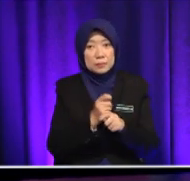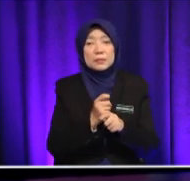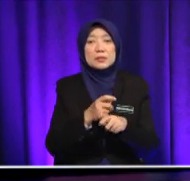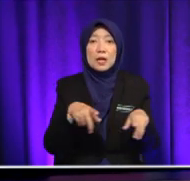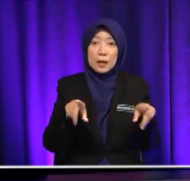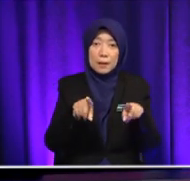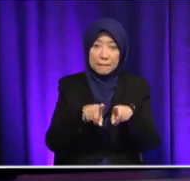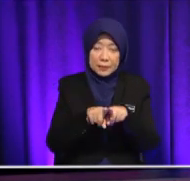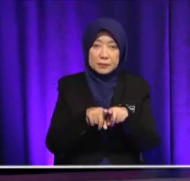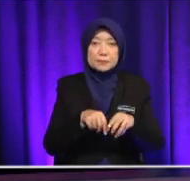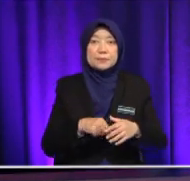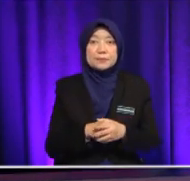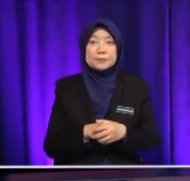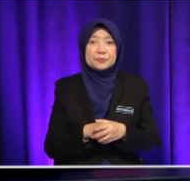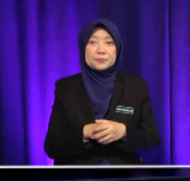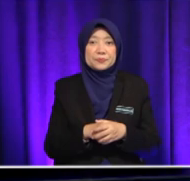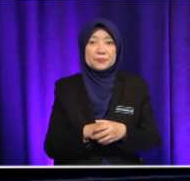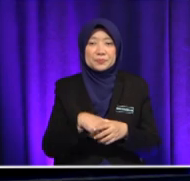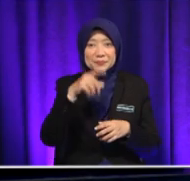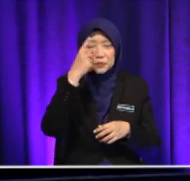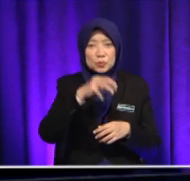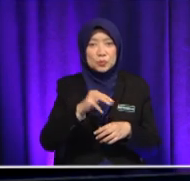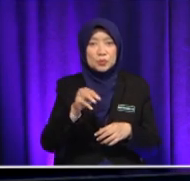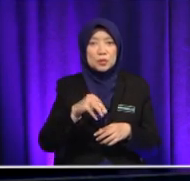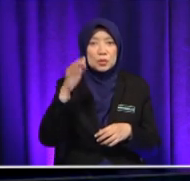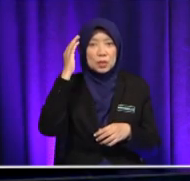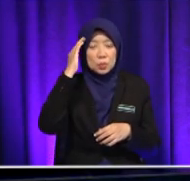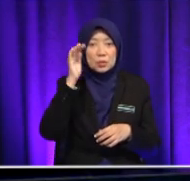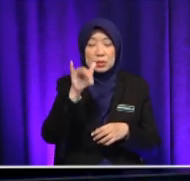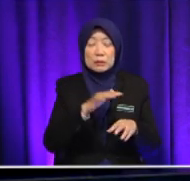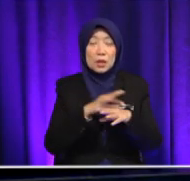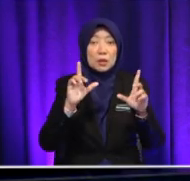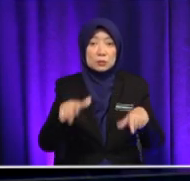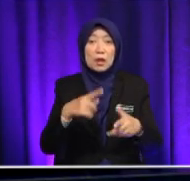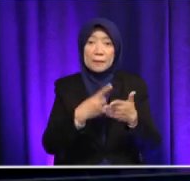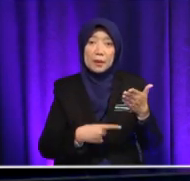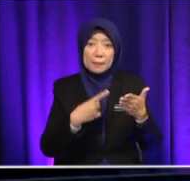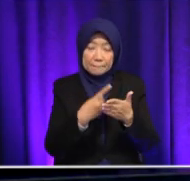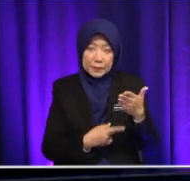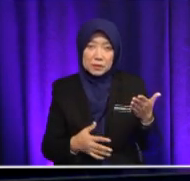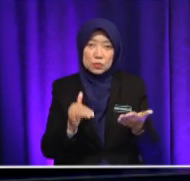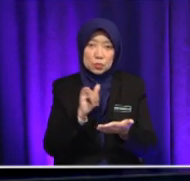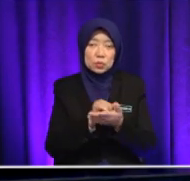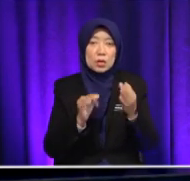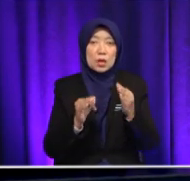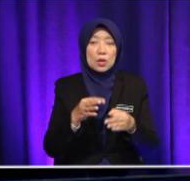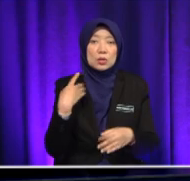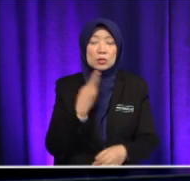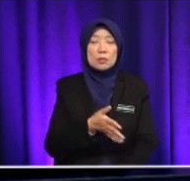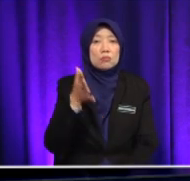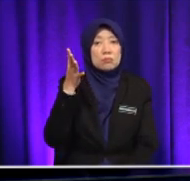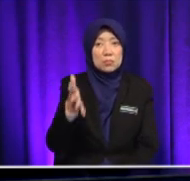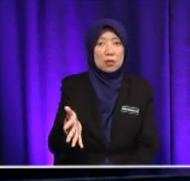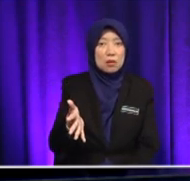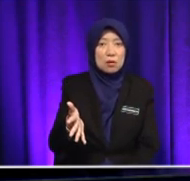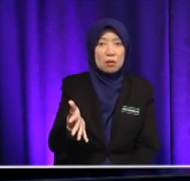pengetahuan Sean. Okey, yang untuk kita tiada letakkan apa-apa ni. Okey. Jika kita biarkan lama,